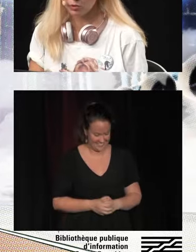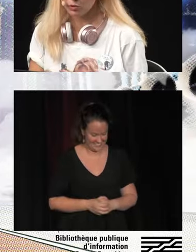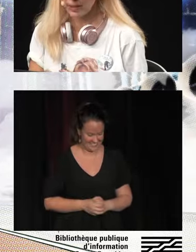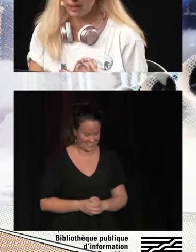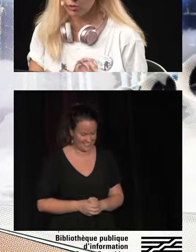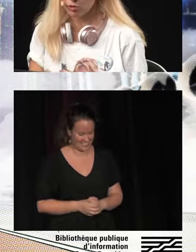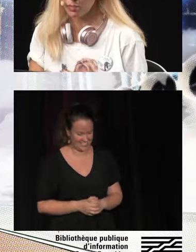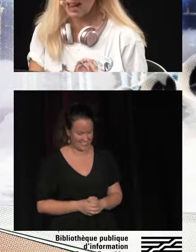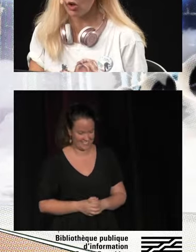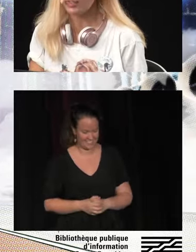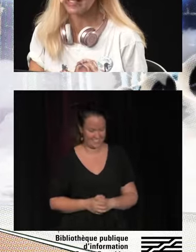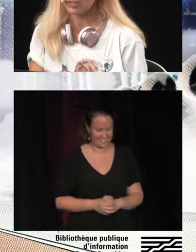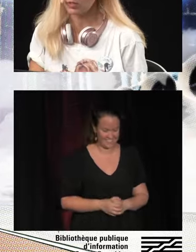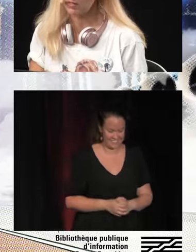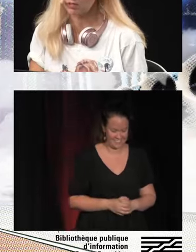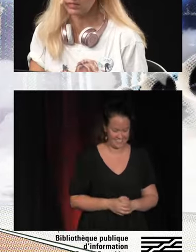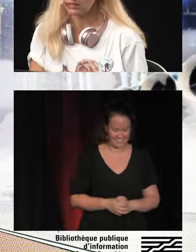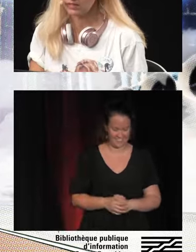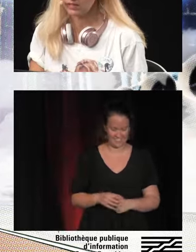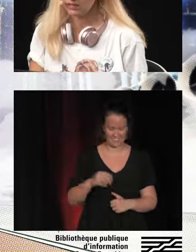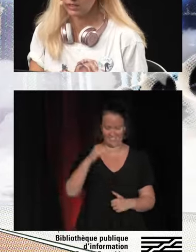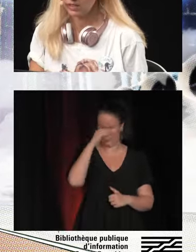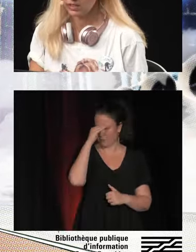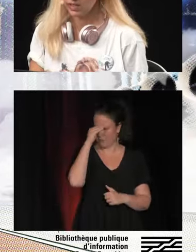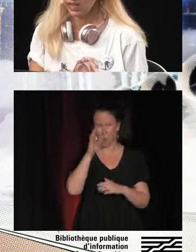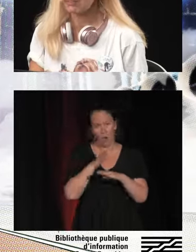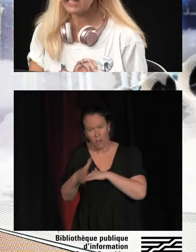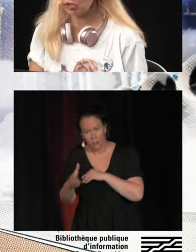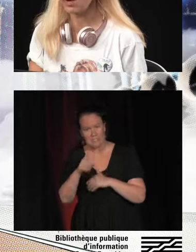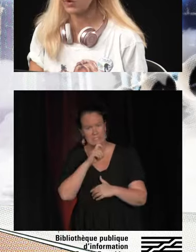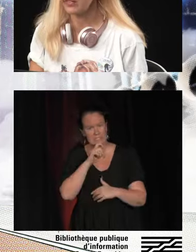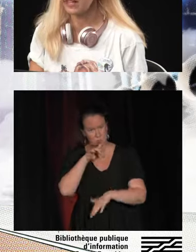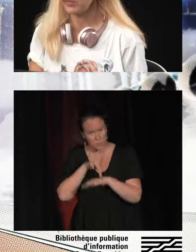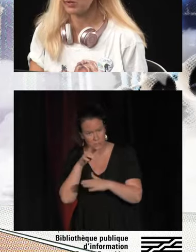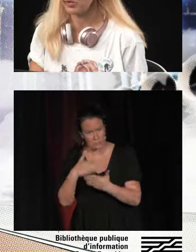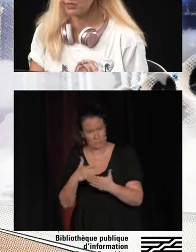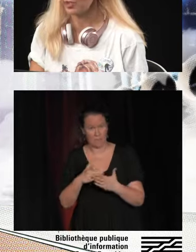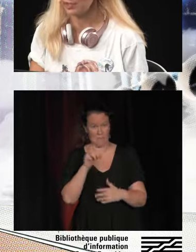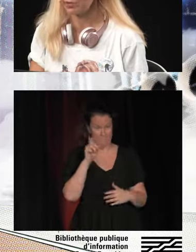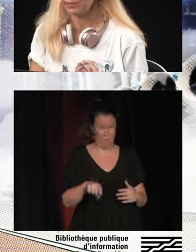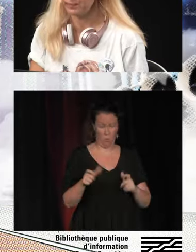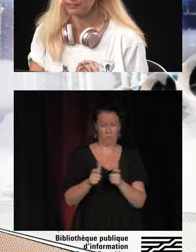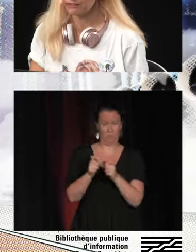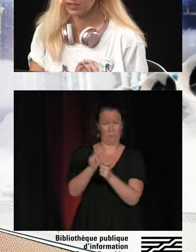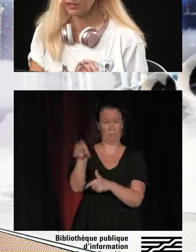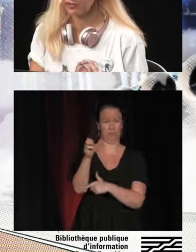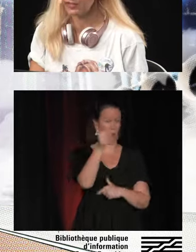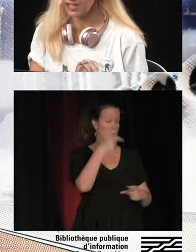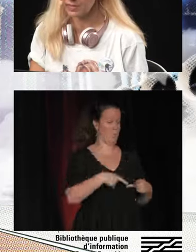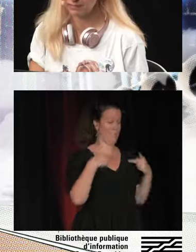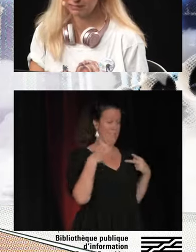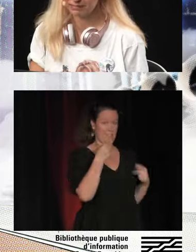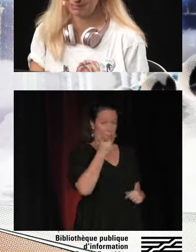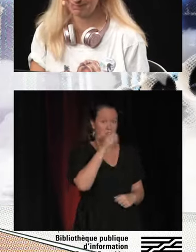On en est où dans Super Mario? Je suis pas rentrée dans le niveau, hein. Mais je dois one try Bowser parce que j'ai plus qu'une vie.